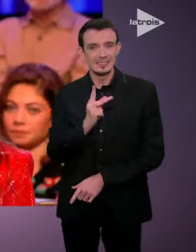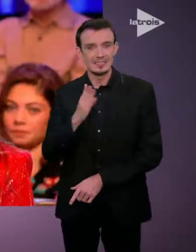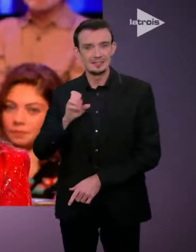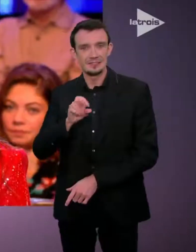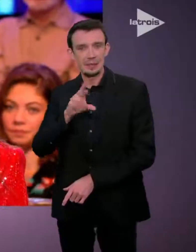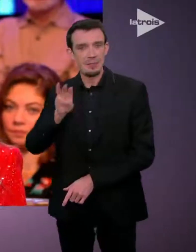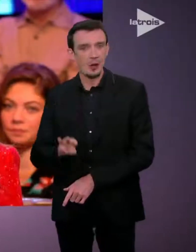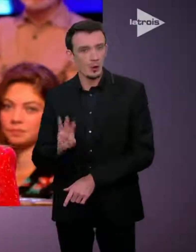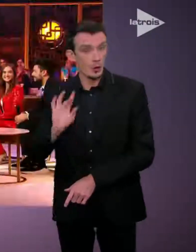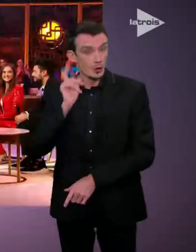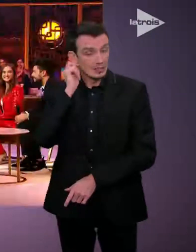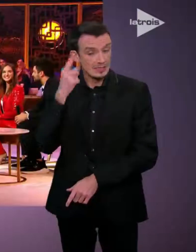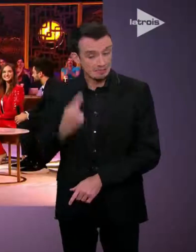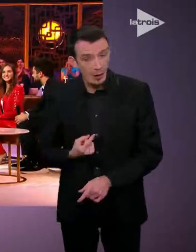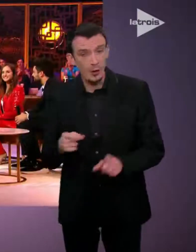qui nous en rejoint.